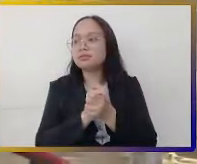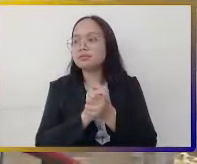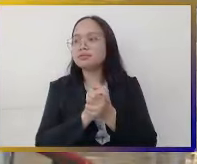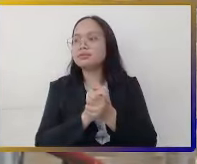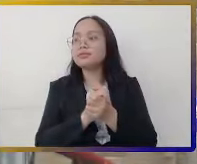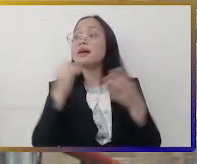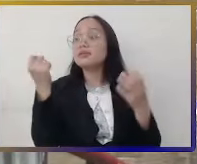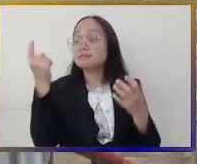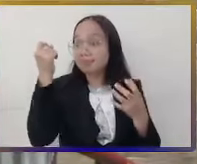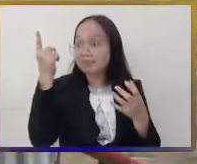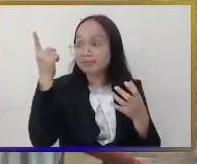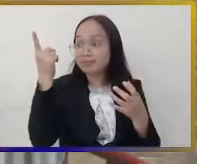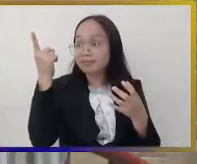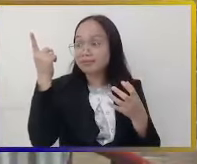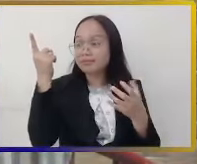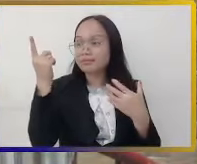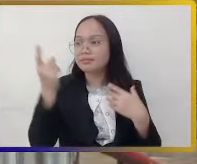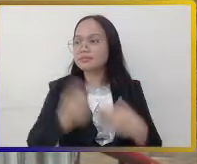Did you get that?